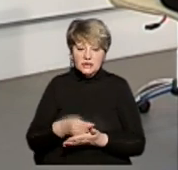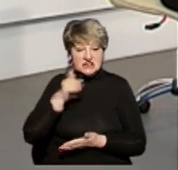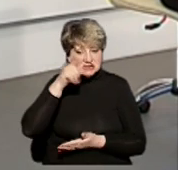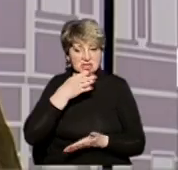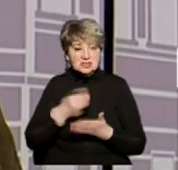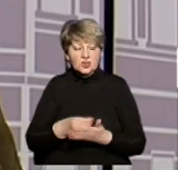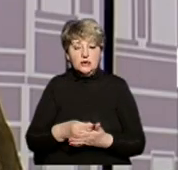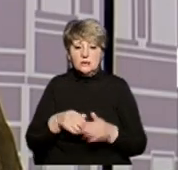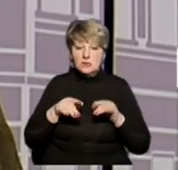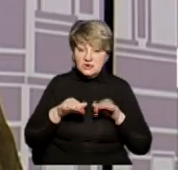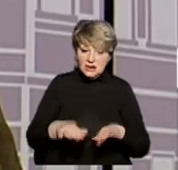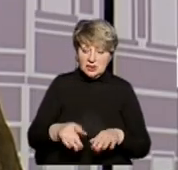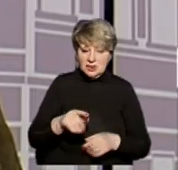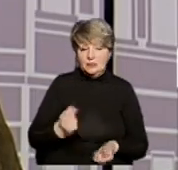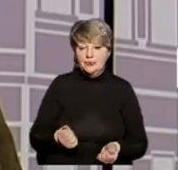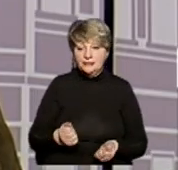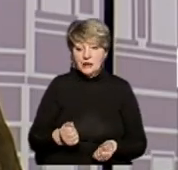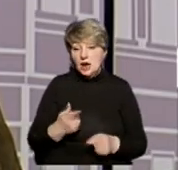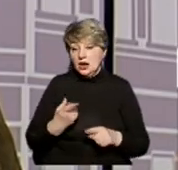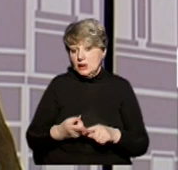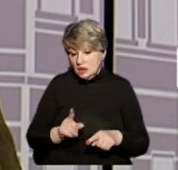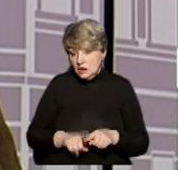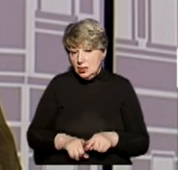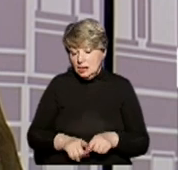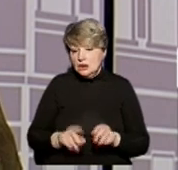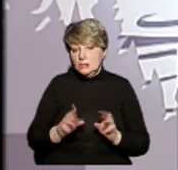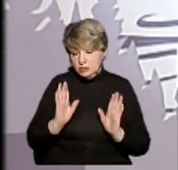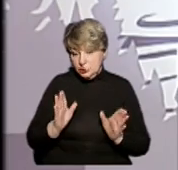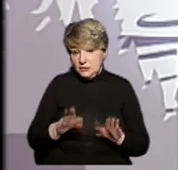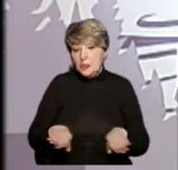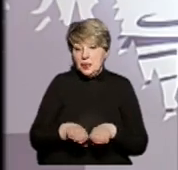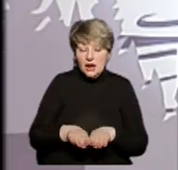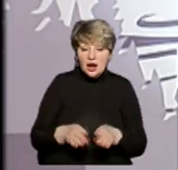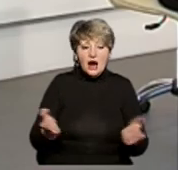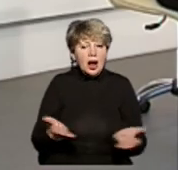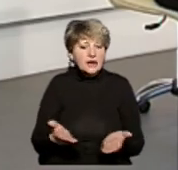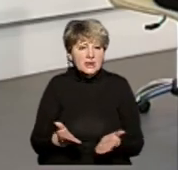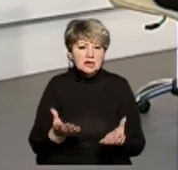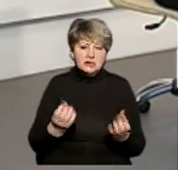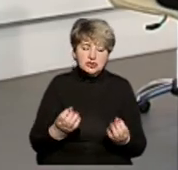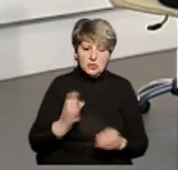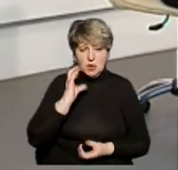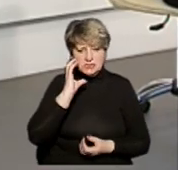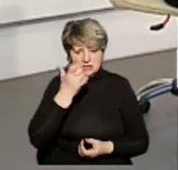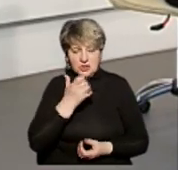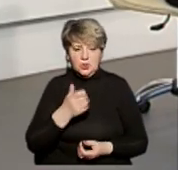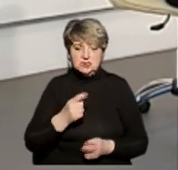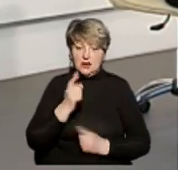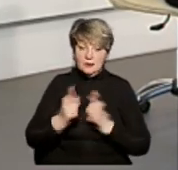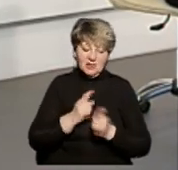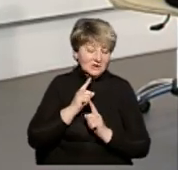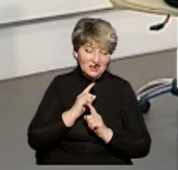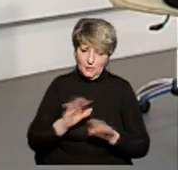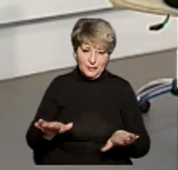знають свою справу, виконують роботу. Тож, от десь так воно буде, я думаю, що якихось таких радикальних сплесків не